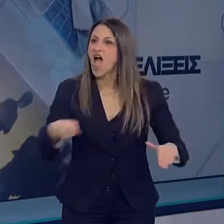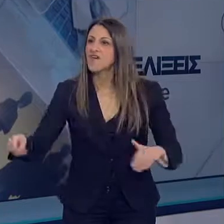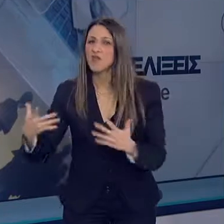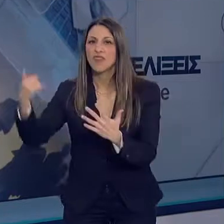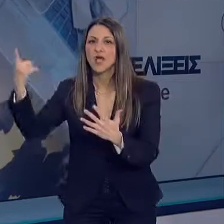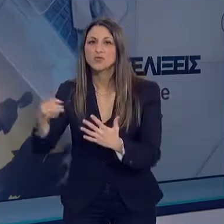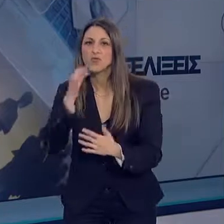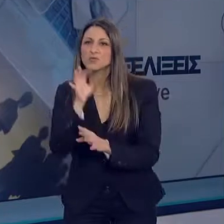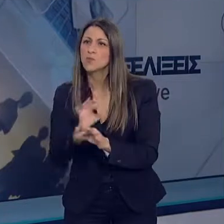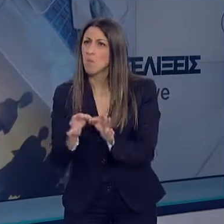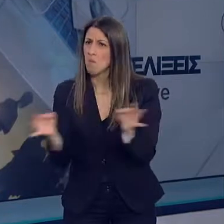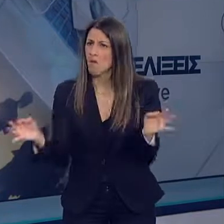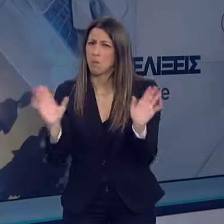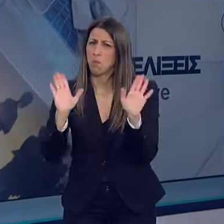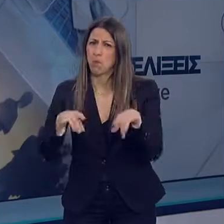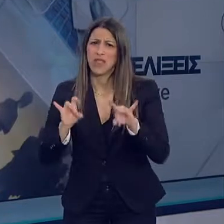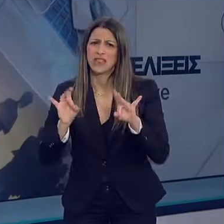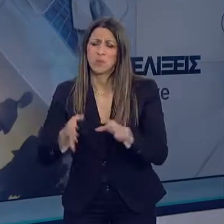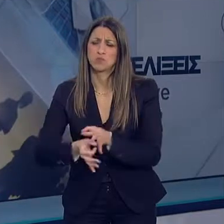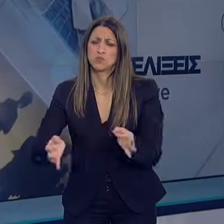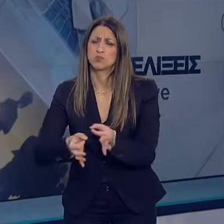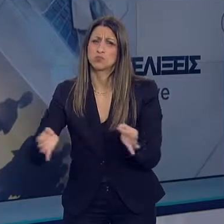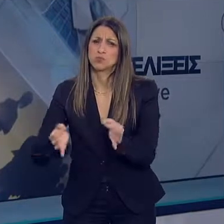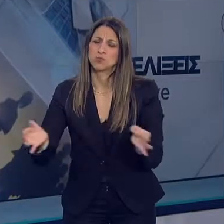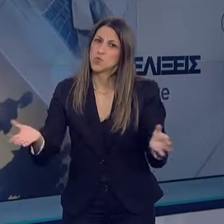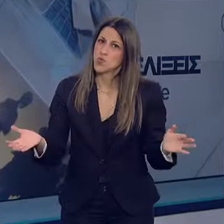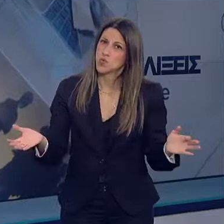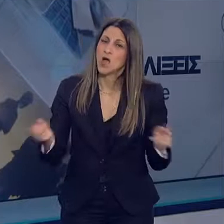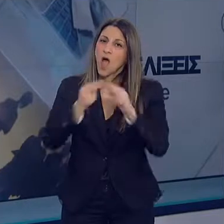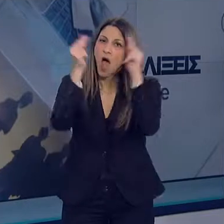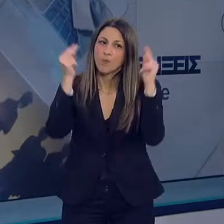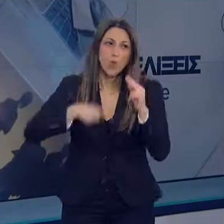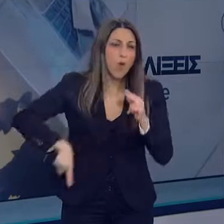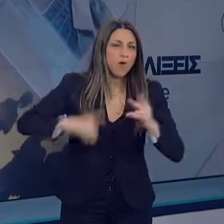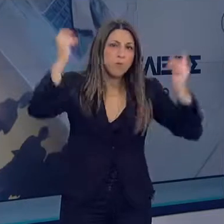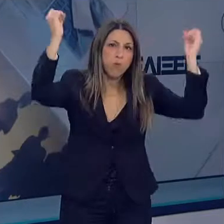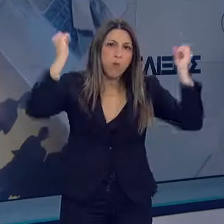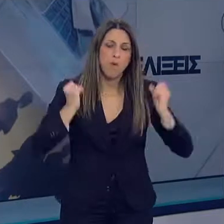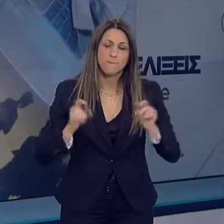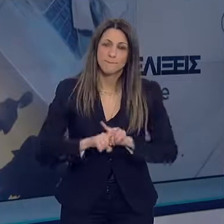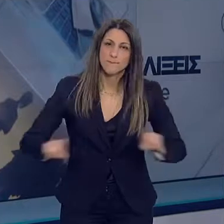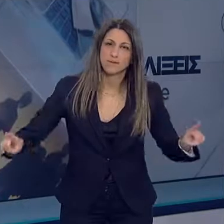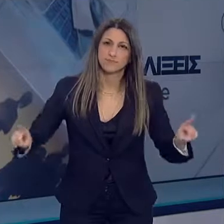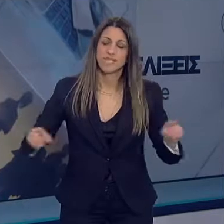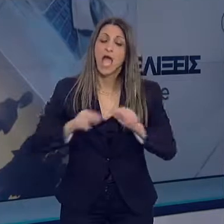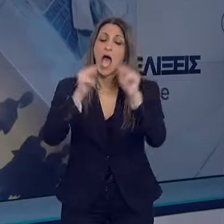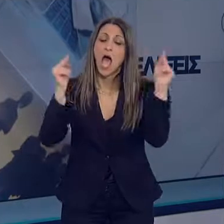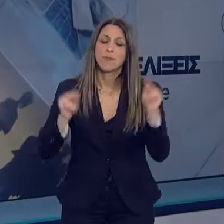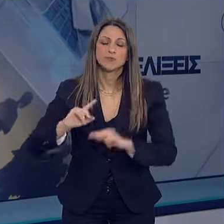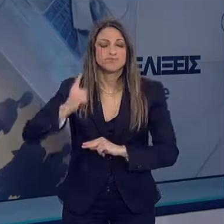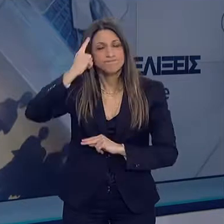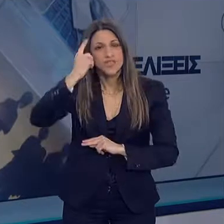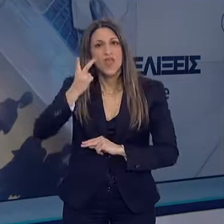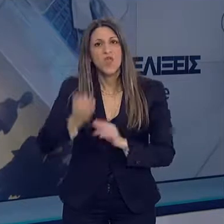ότι οι περιορισμοί ισχύουν για τους άλλους, αλλά αυτοί εξαιρούνται, να υπονομεύουν τη συλλογική προσπάθεια και να θέτουν σε κίνδυνο συμπολίτες μας, ειδικά